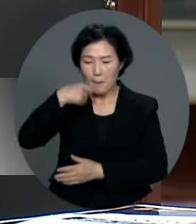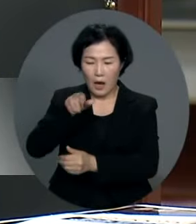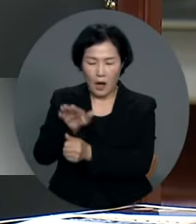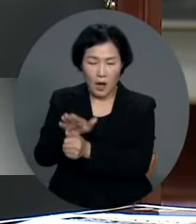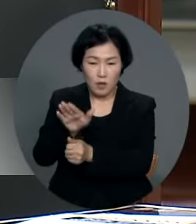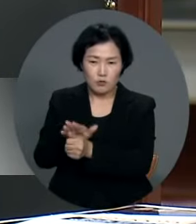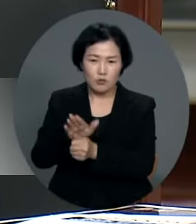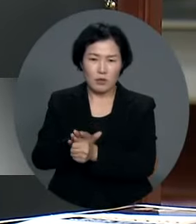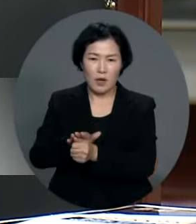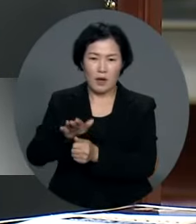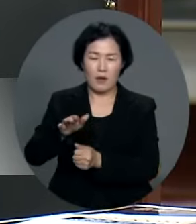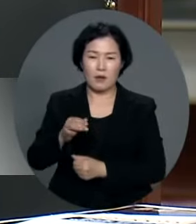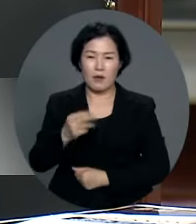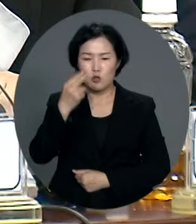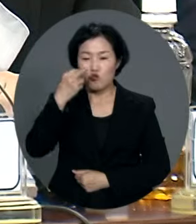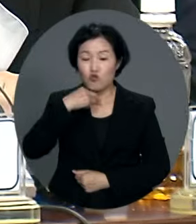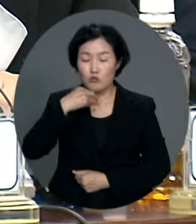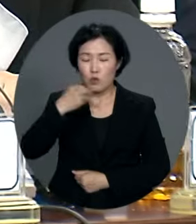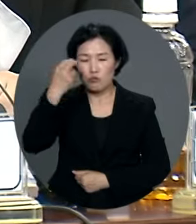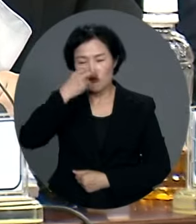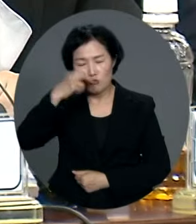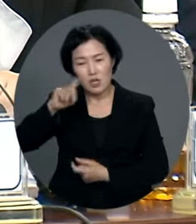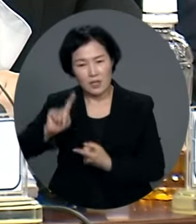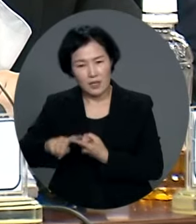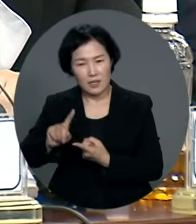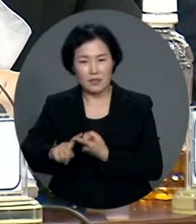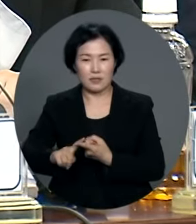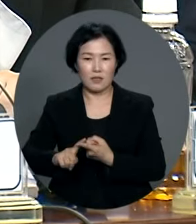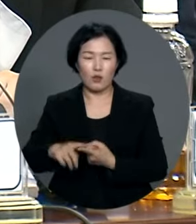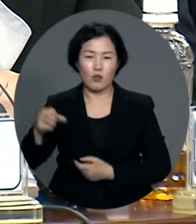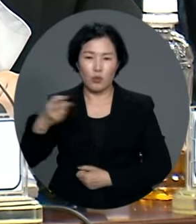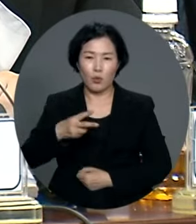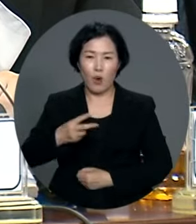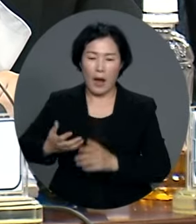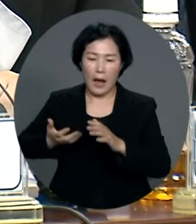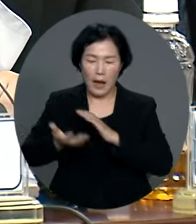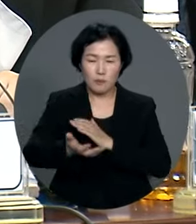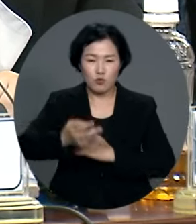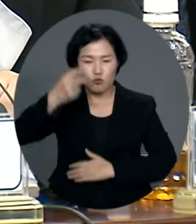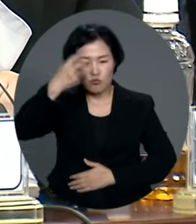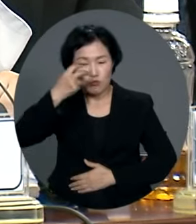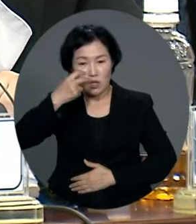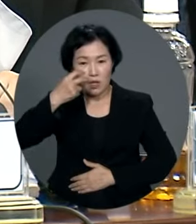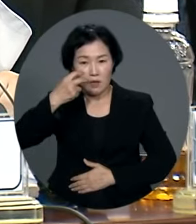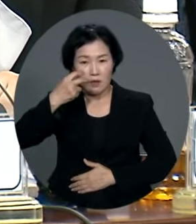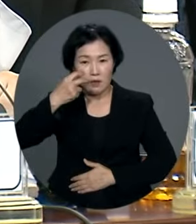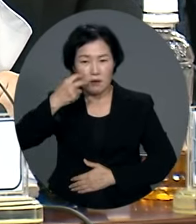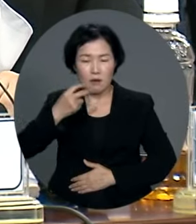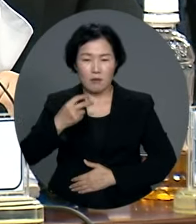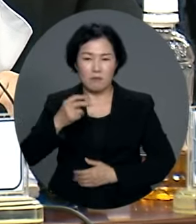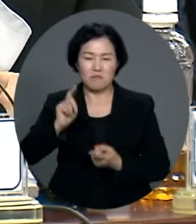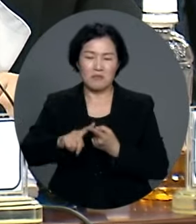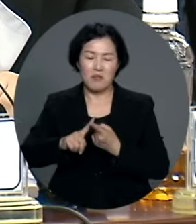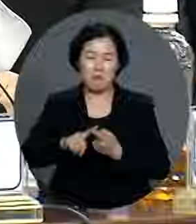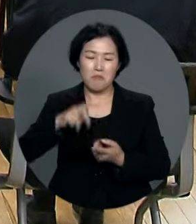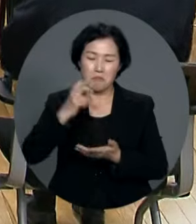수사를 한다는 지적에 검찰은 언론 보도 외에 압수수색 등 법과 원칙에 따라 수사하고 있다고